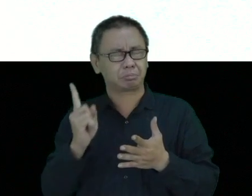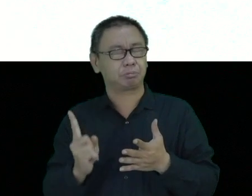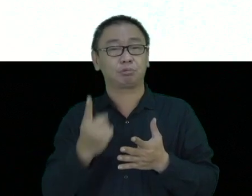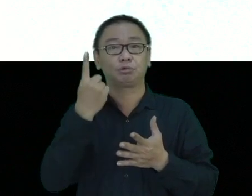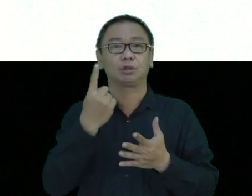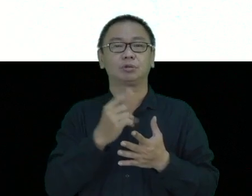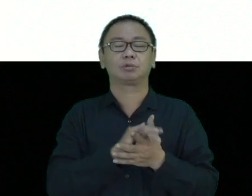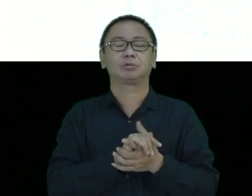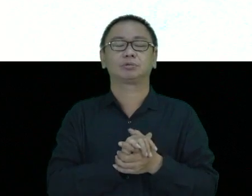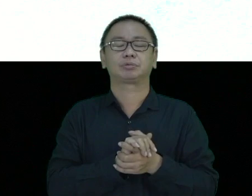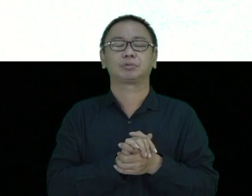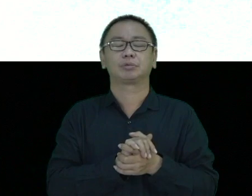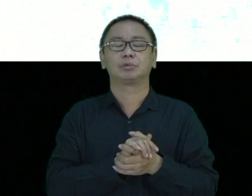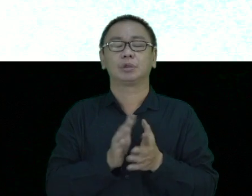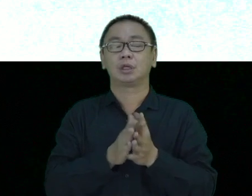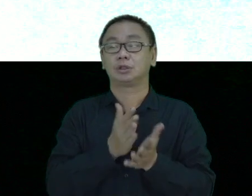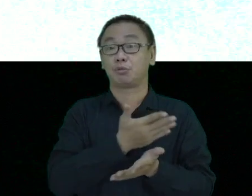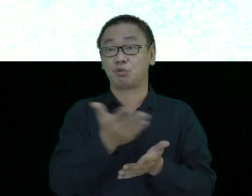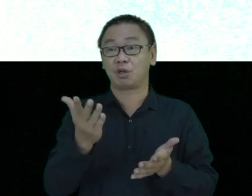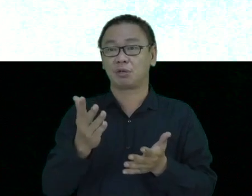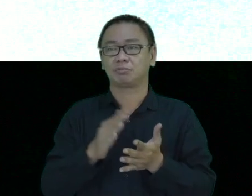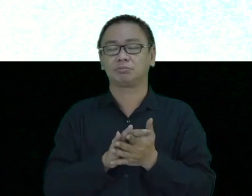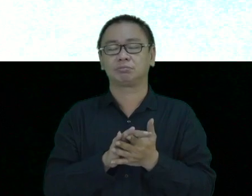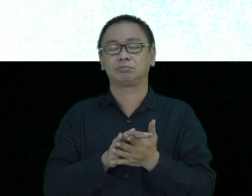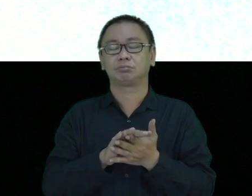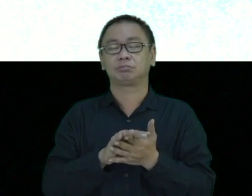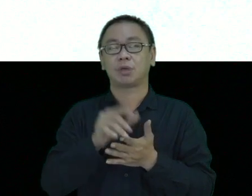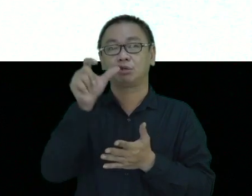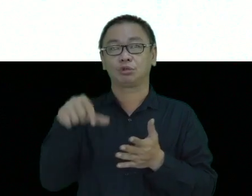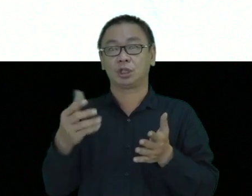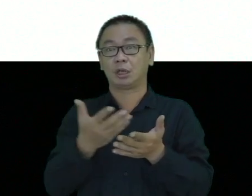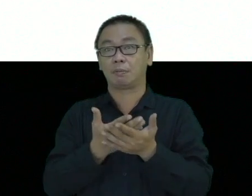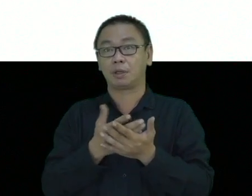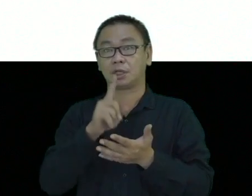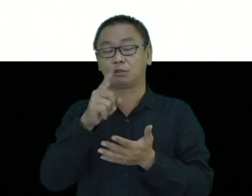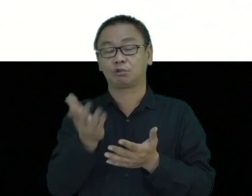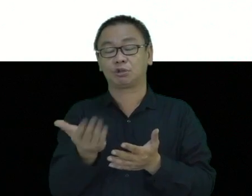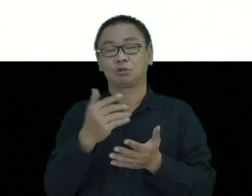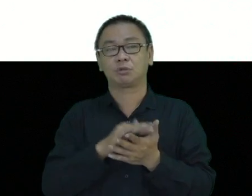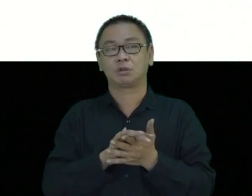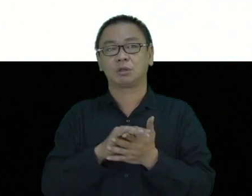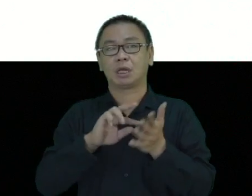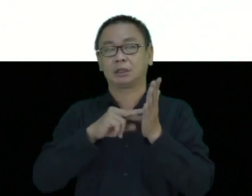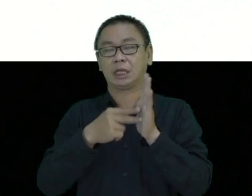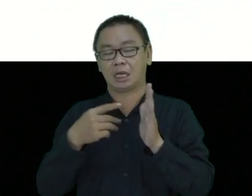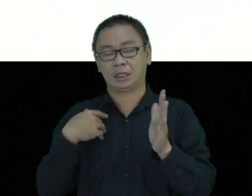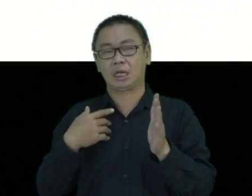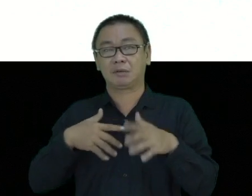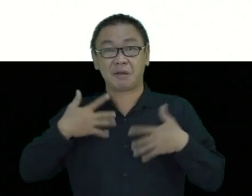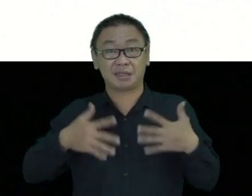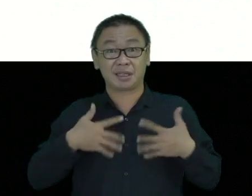menyeluruh. Jadi ketika manusia mendapatkan satu kehidupan, itu berarti ada kebahagiaan utuh dan